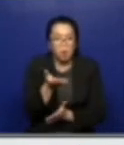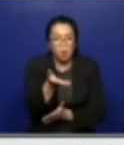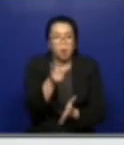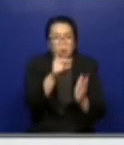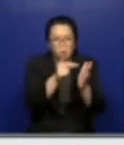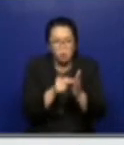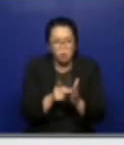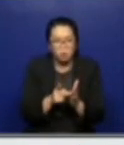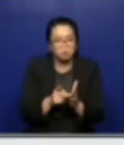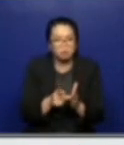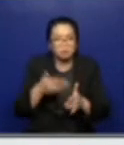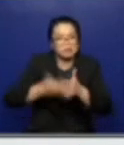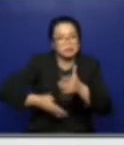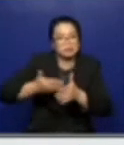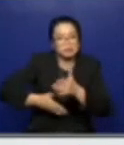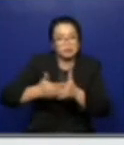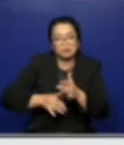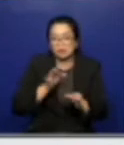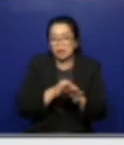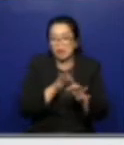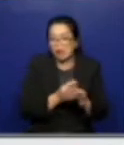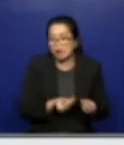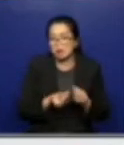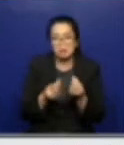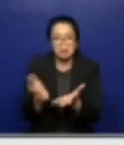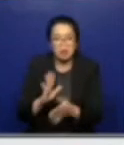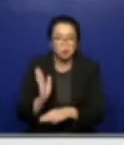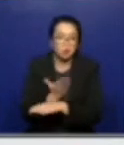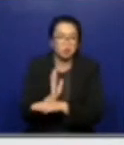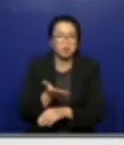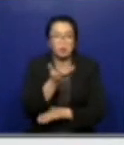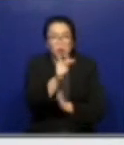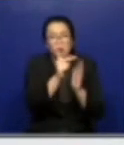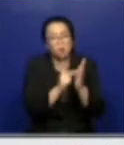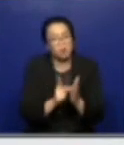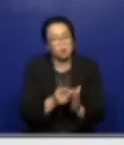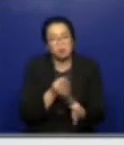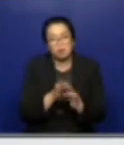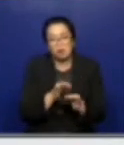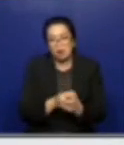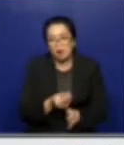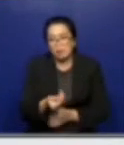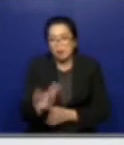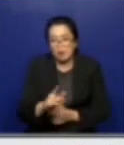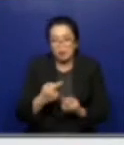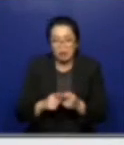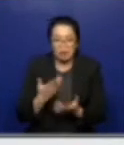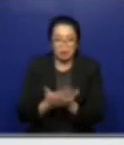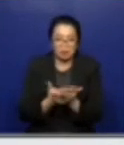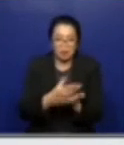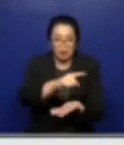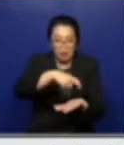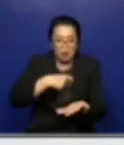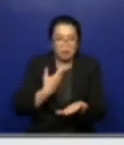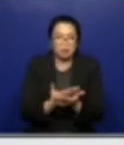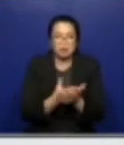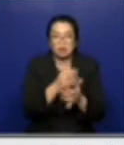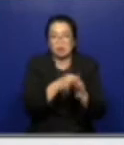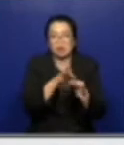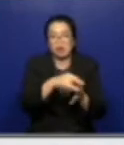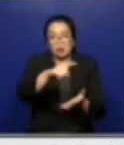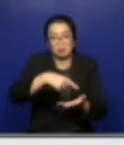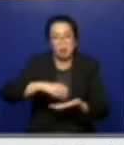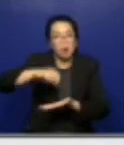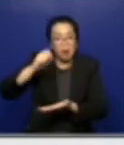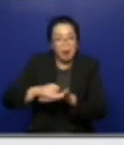างคนไปขอธนาคารไม่ให้บางคนไปขอธนาคารให้นะครับแต่ถึงเวลาที่ต้องเอาเงินธนาคารไม่มีเงินครับอนุมัติไป